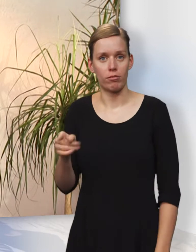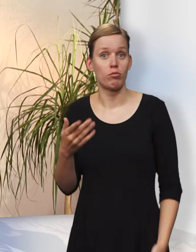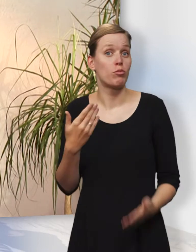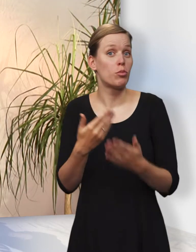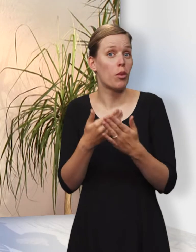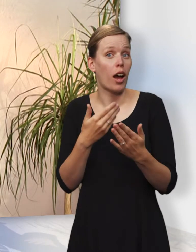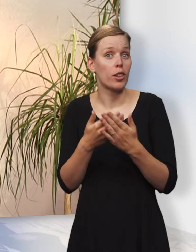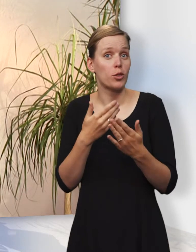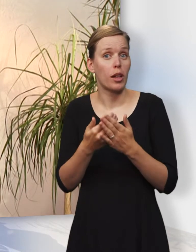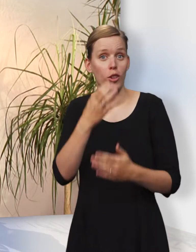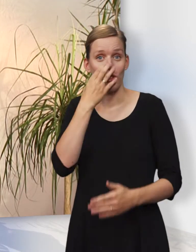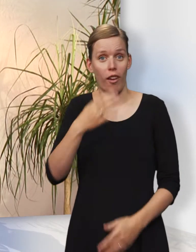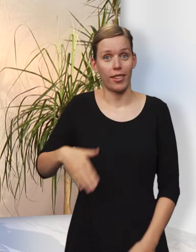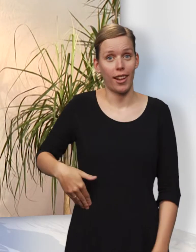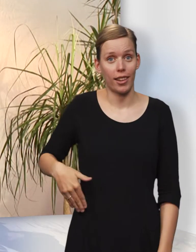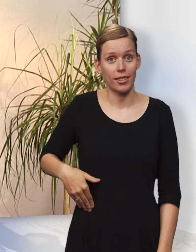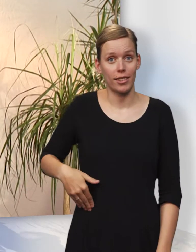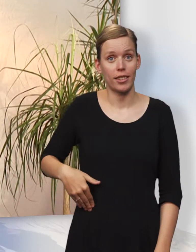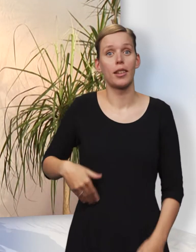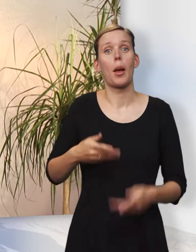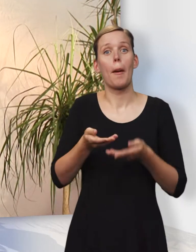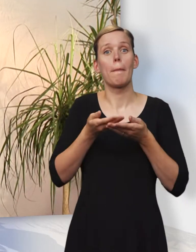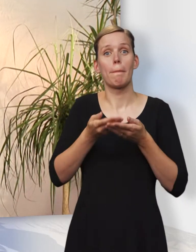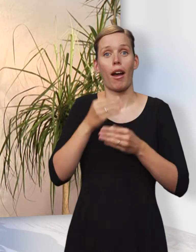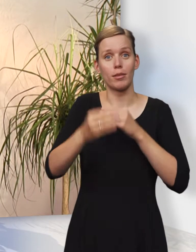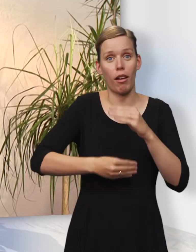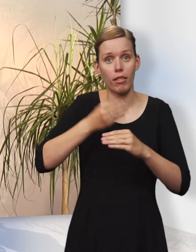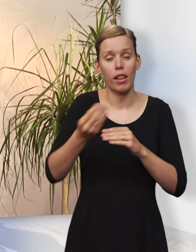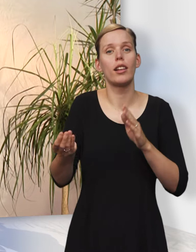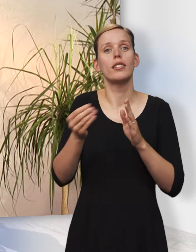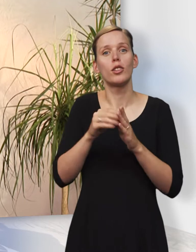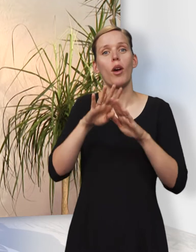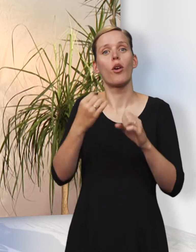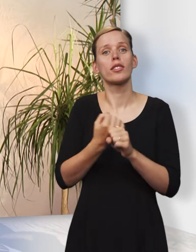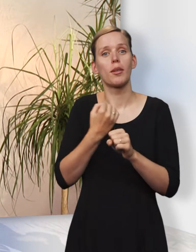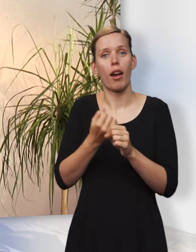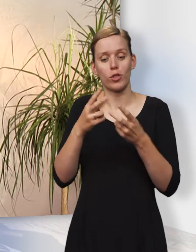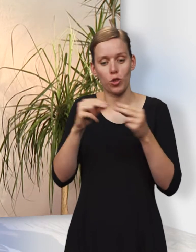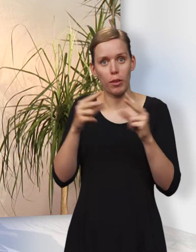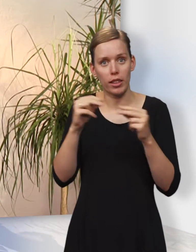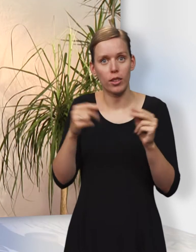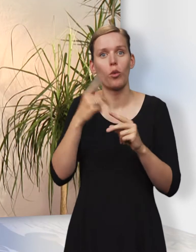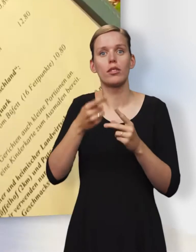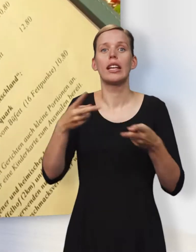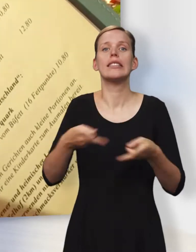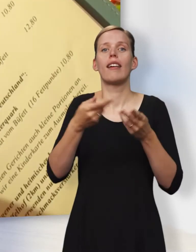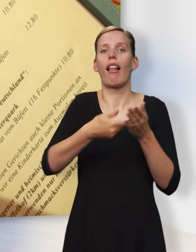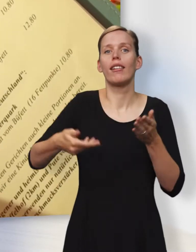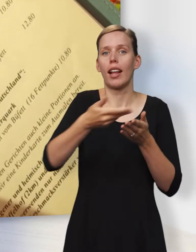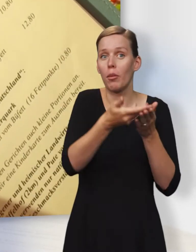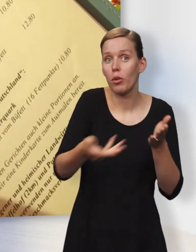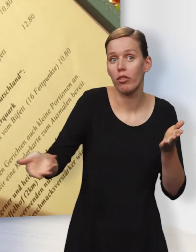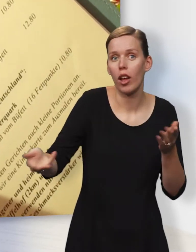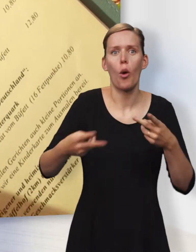wär's mit Schweineländchen im Bratmäntel, dazu hausgemachte Spätzle und Salatteller vom Buffet oder